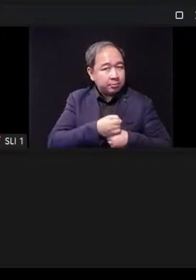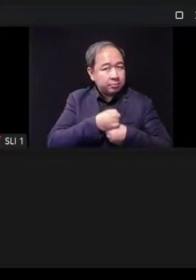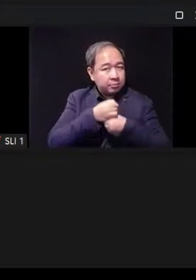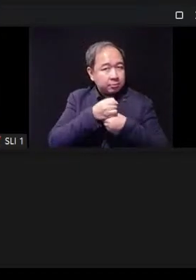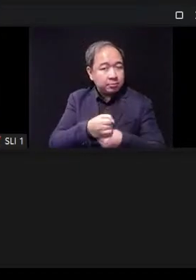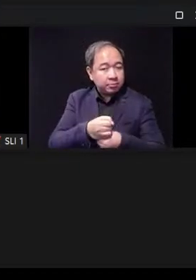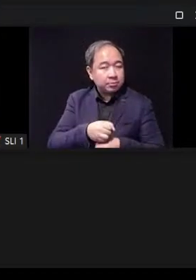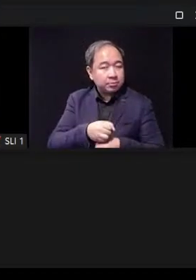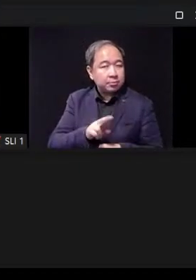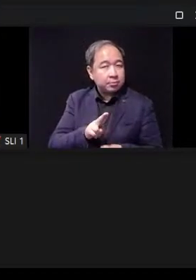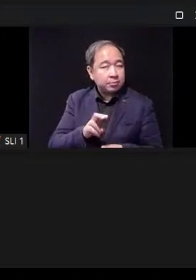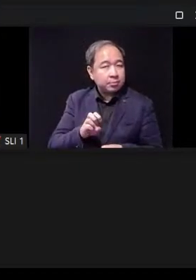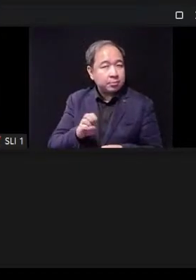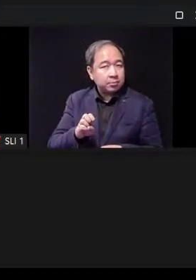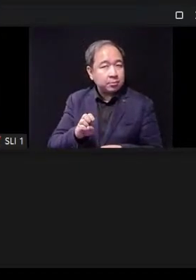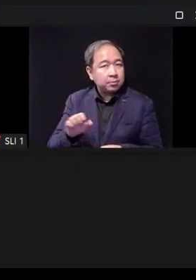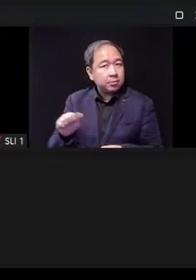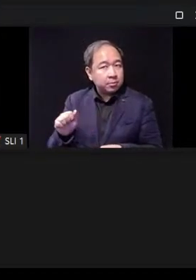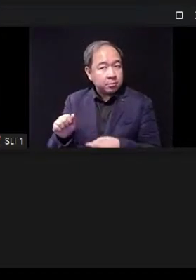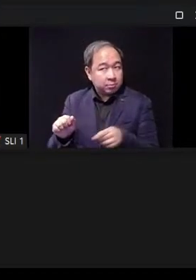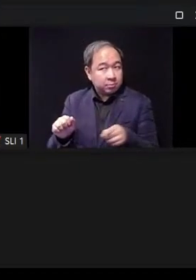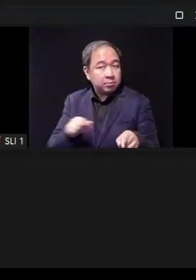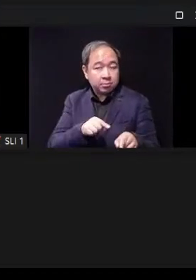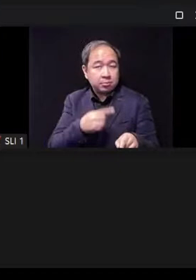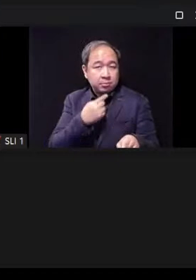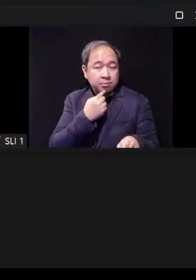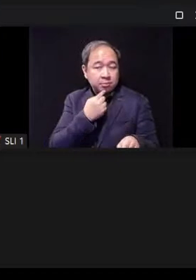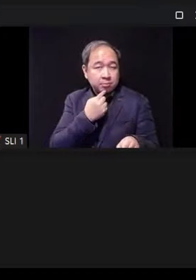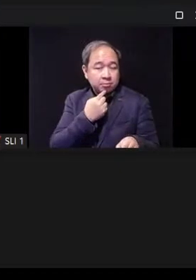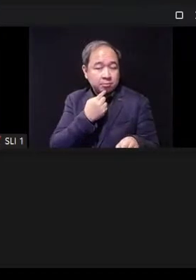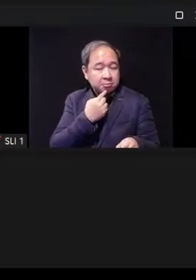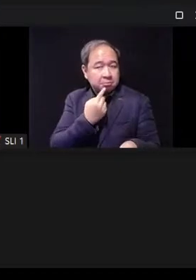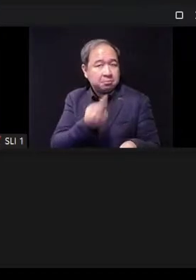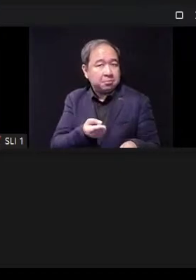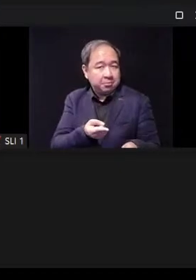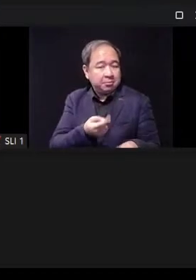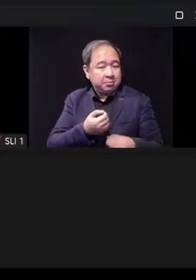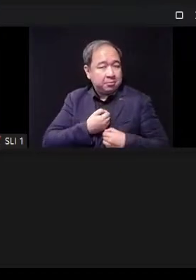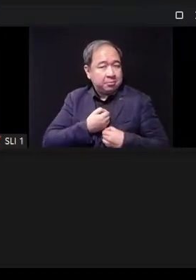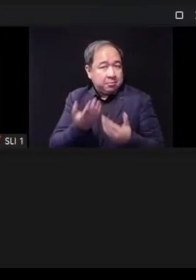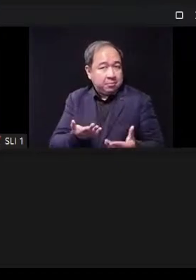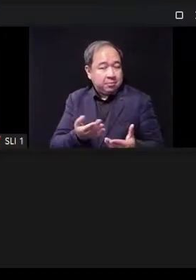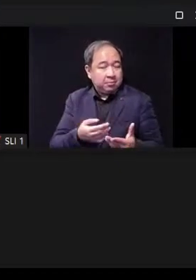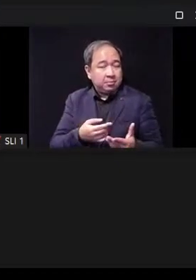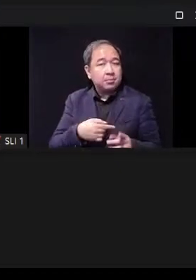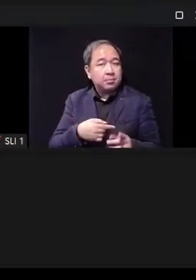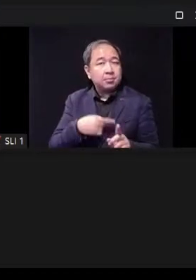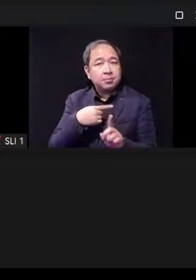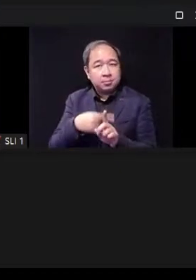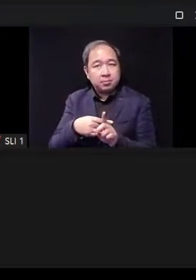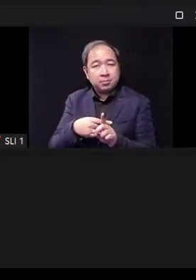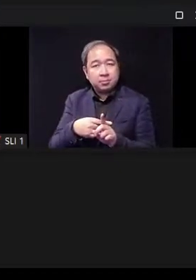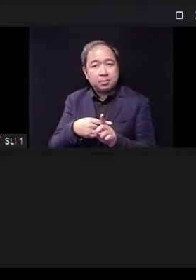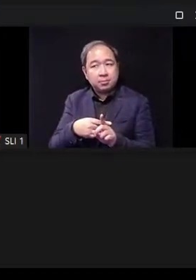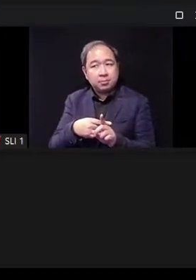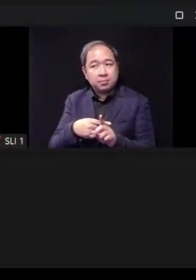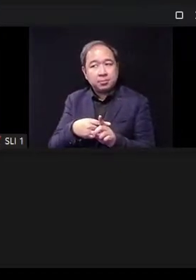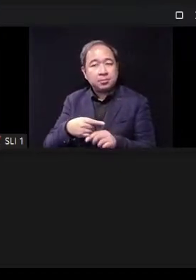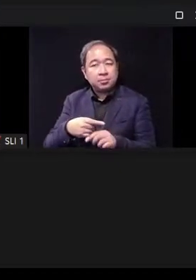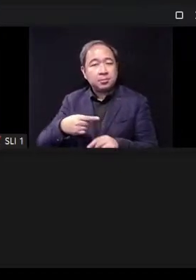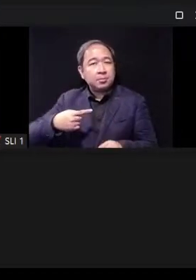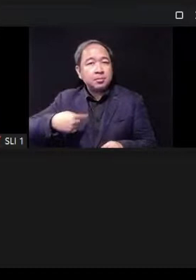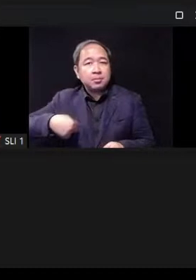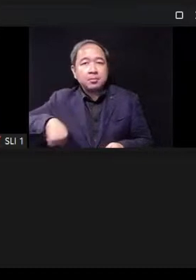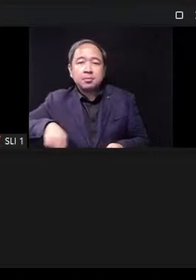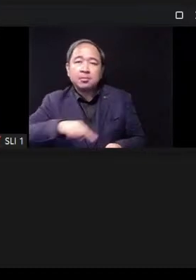а также учитывая наше намерение найти максимально приемлемые формулировки